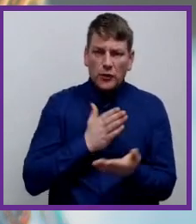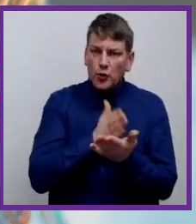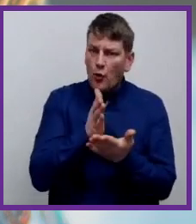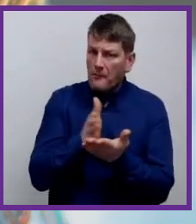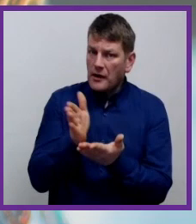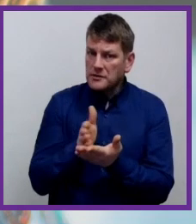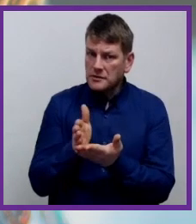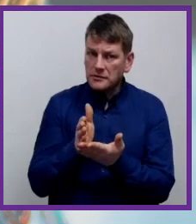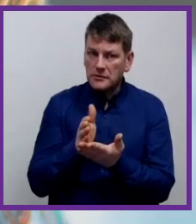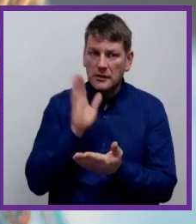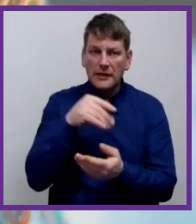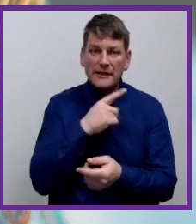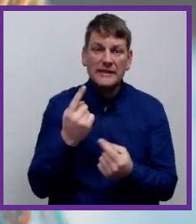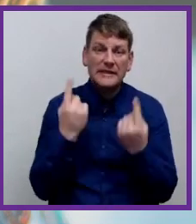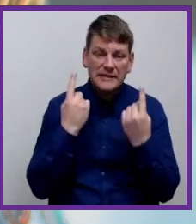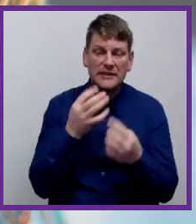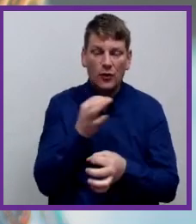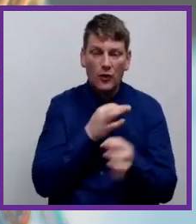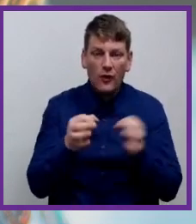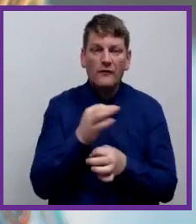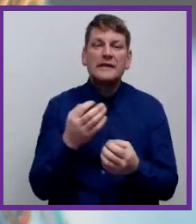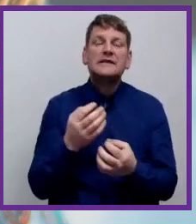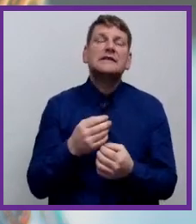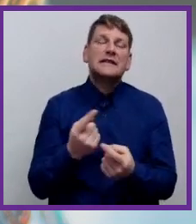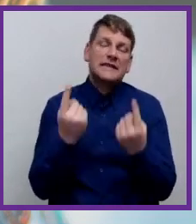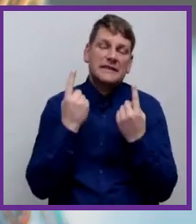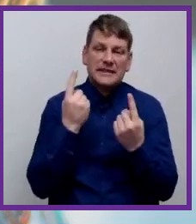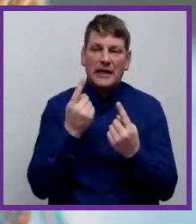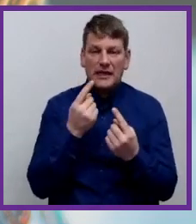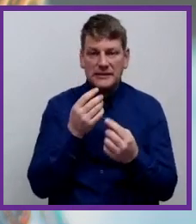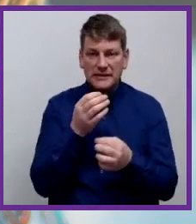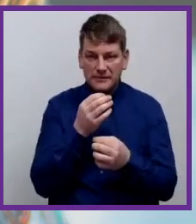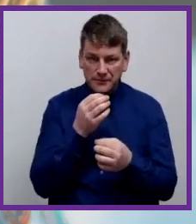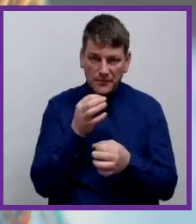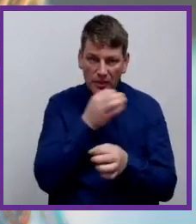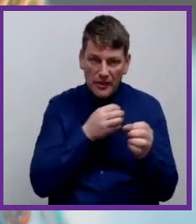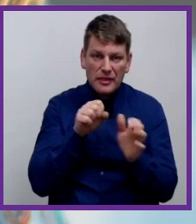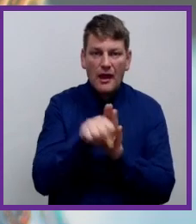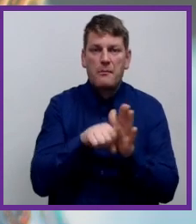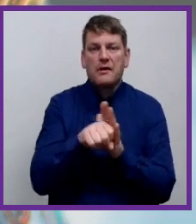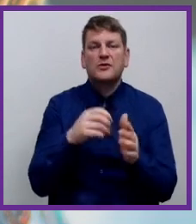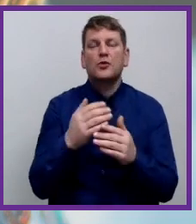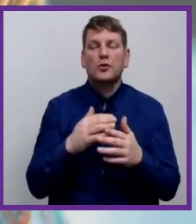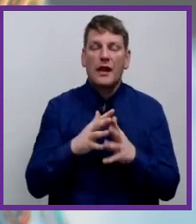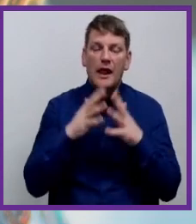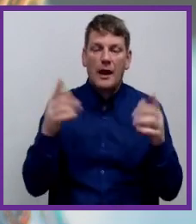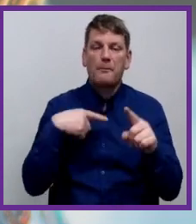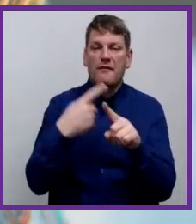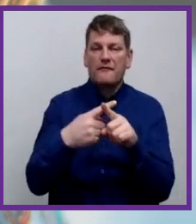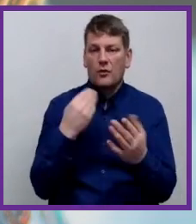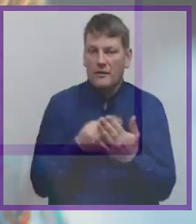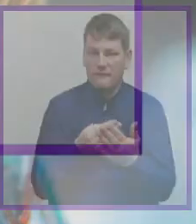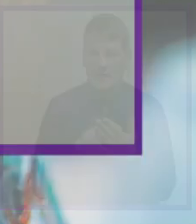mums izcil konferences, izcils debatas un augsta pievienotā vērtība. Un paldies